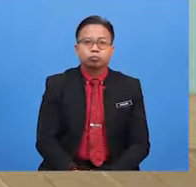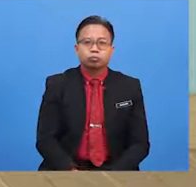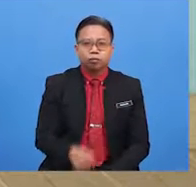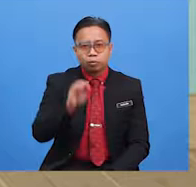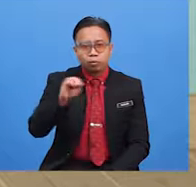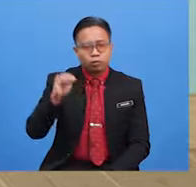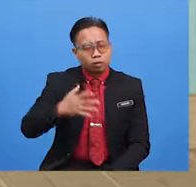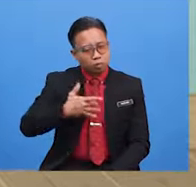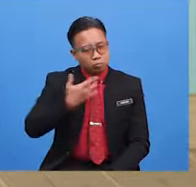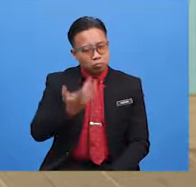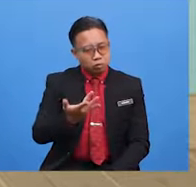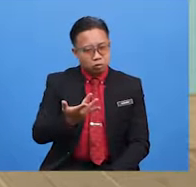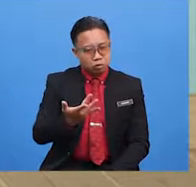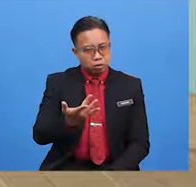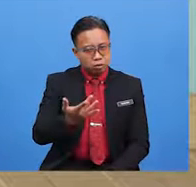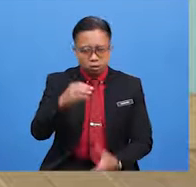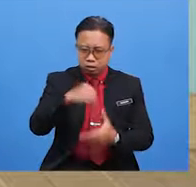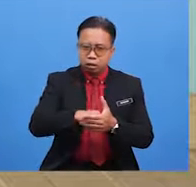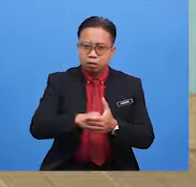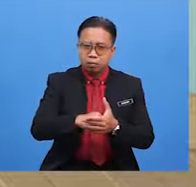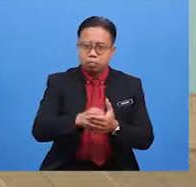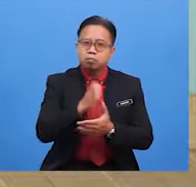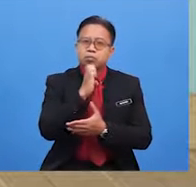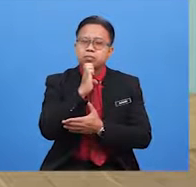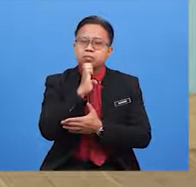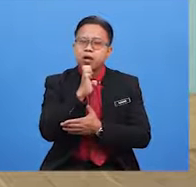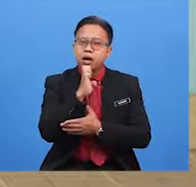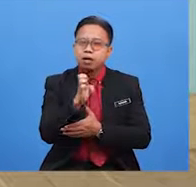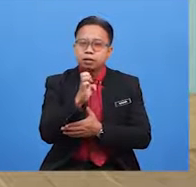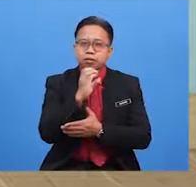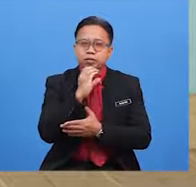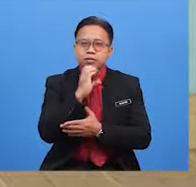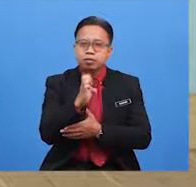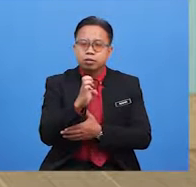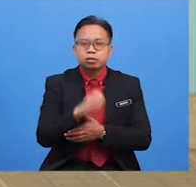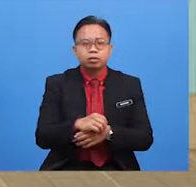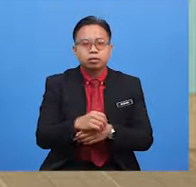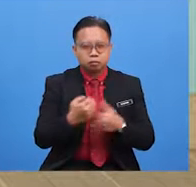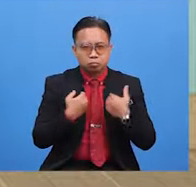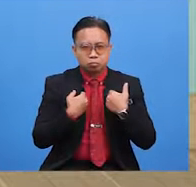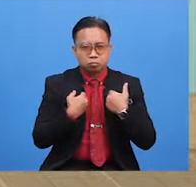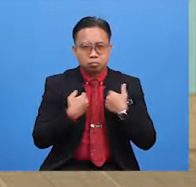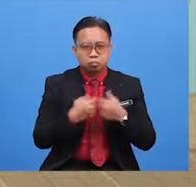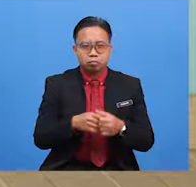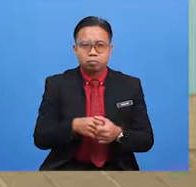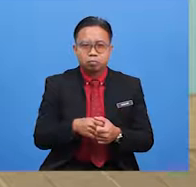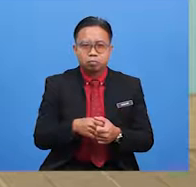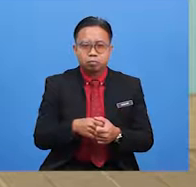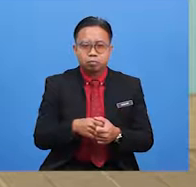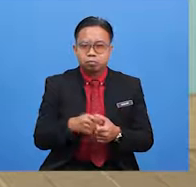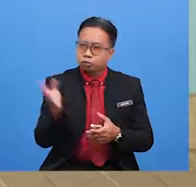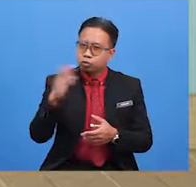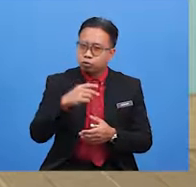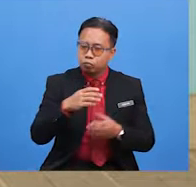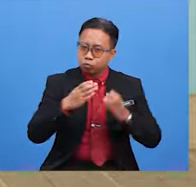Murid-murid rasa benda yang wujud dalam keadaan cecair atau gas mempunyai jising atau tidak? Tanpa melekan lagi, jom